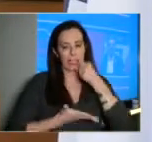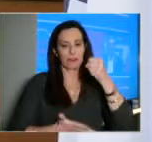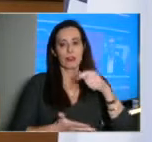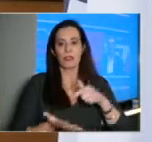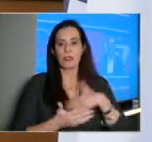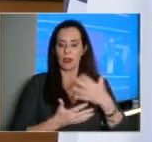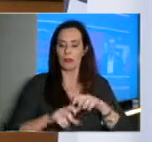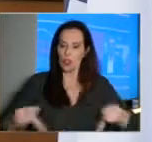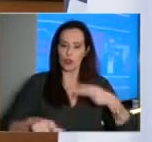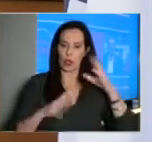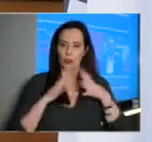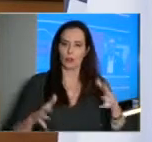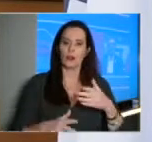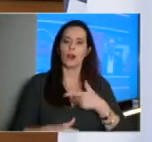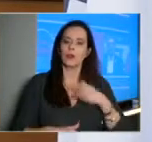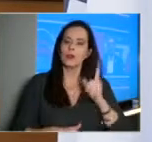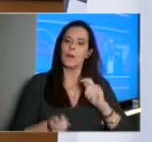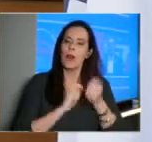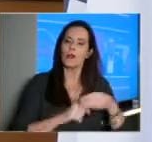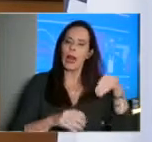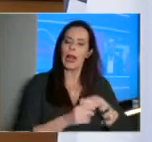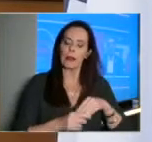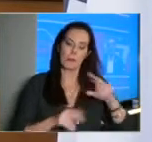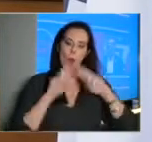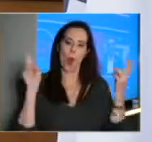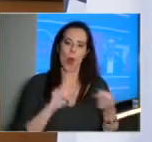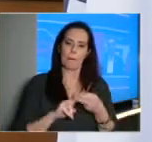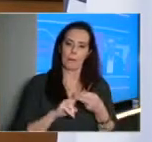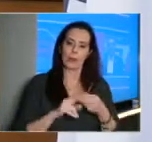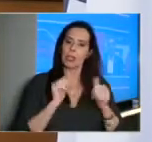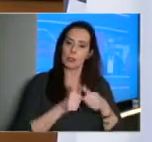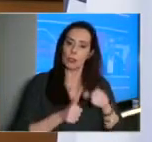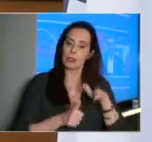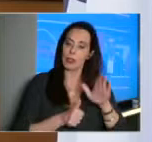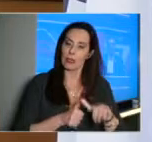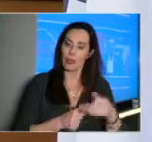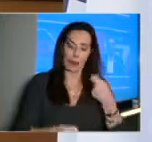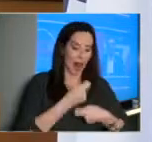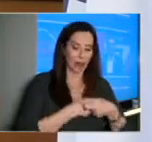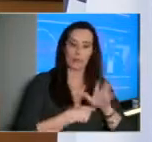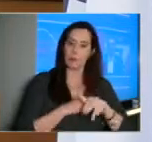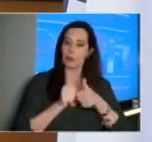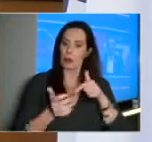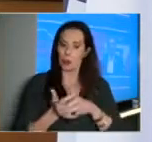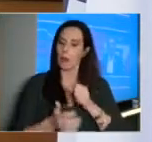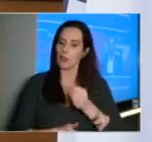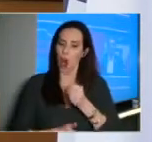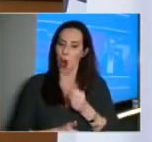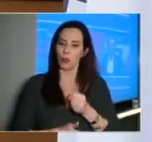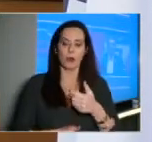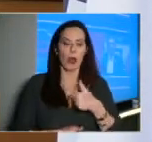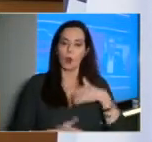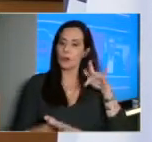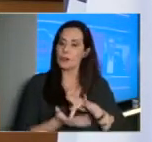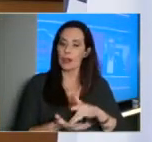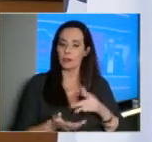להניח תשתיות יותר גדולות. אנחנו צריכים להפוך לחלק מהזירה הבינלאומית. ספורט זה גם עולם כלכלי, ספורט זה עולם תיירותי. אנחנו